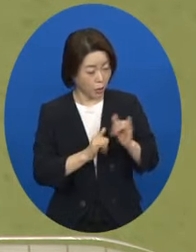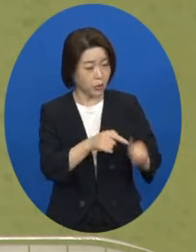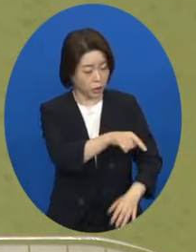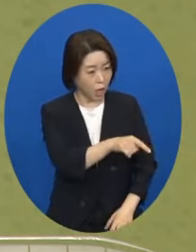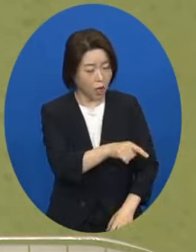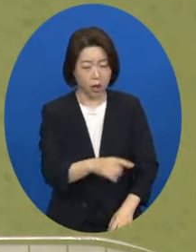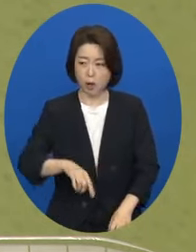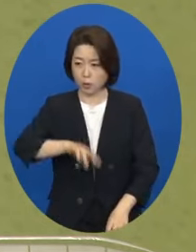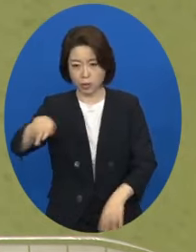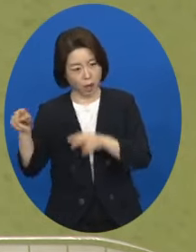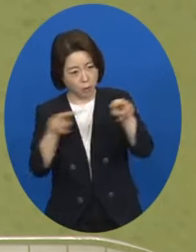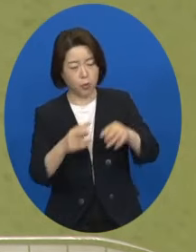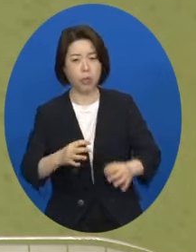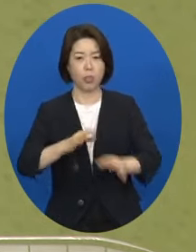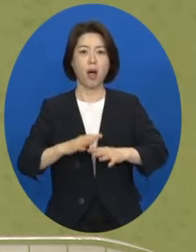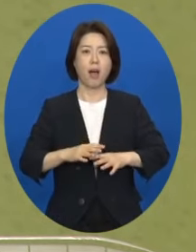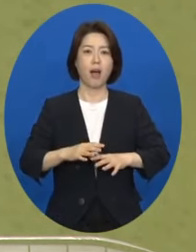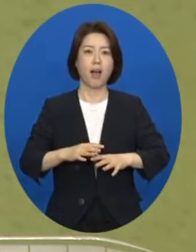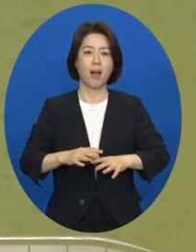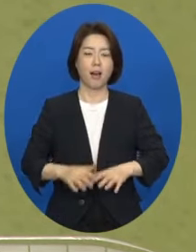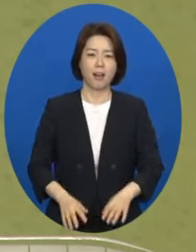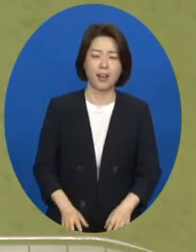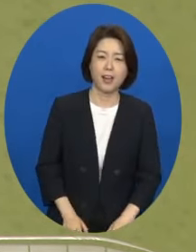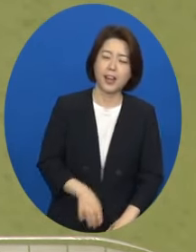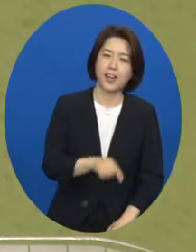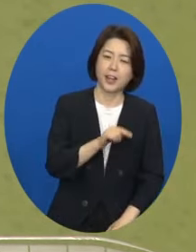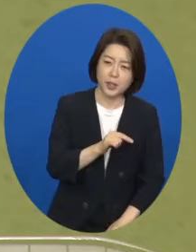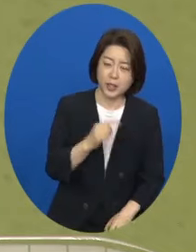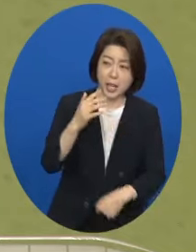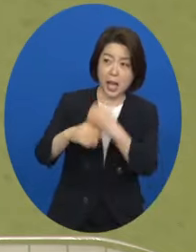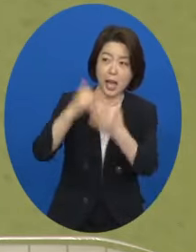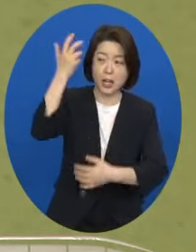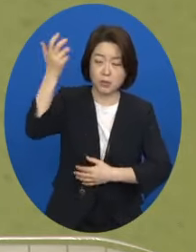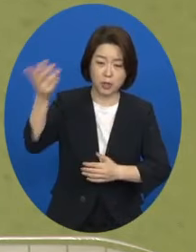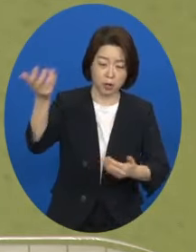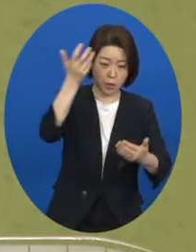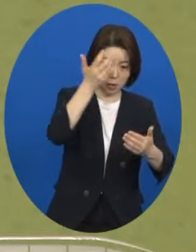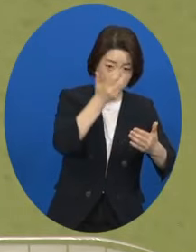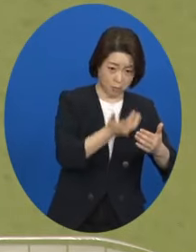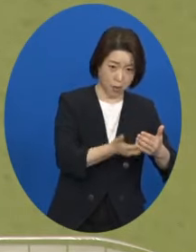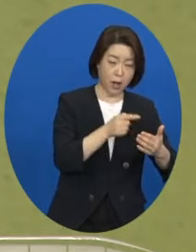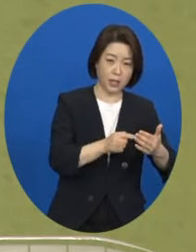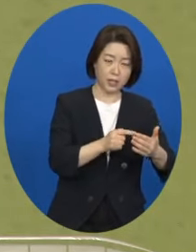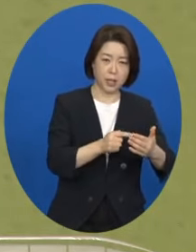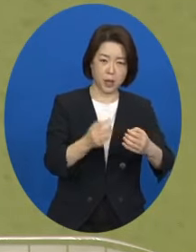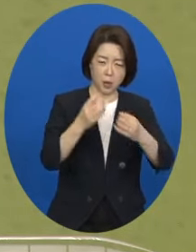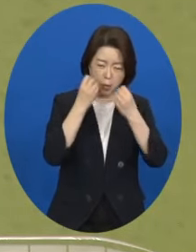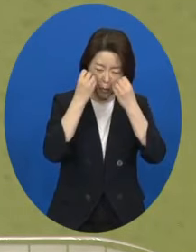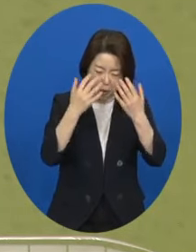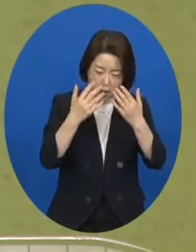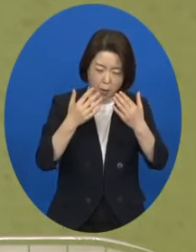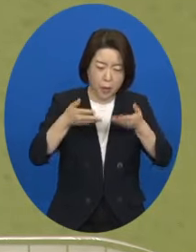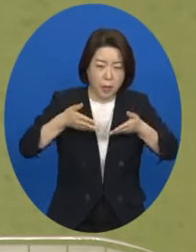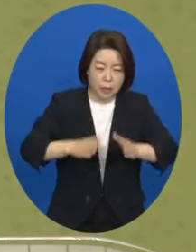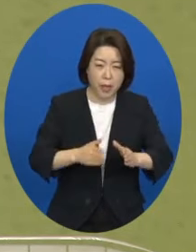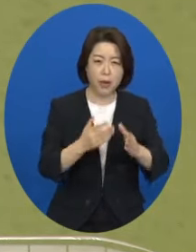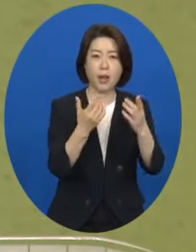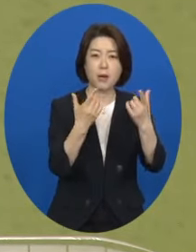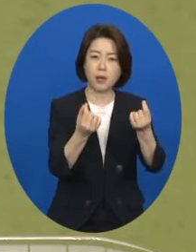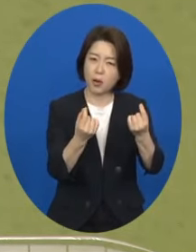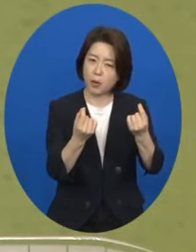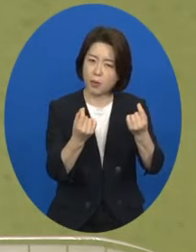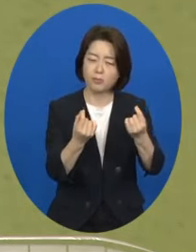물론 사울이 여기에서 하나님의 영을 받았다는 것이 완전히 거듭났다라고 보기에는 어렵습니다. 나중에 이제 사울이